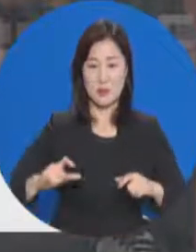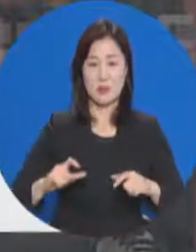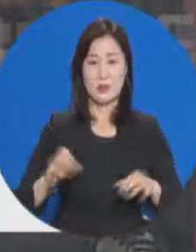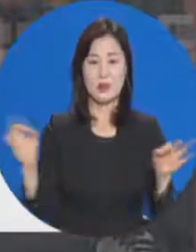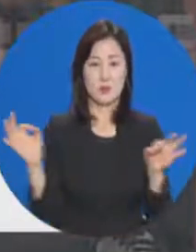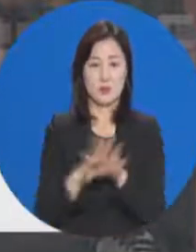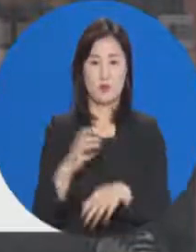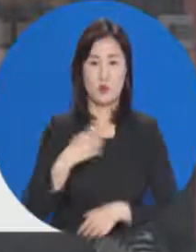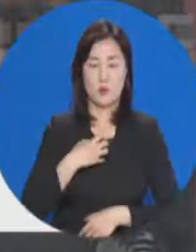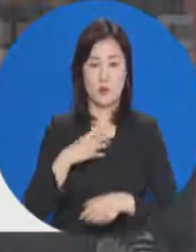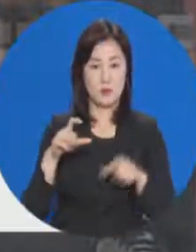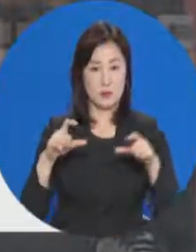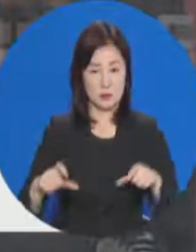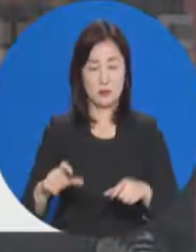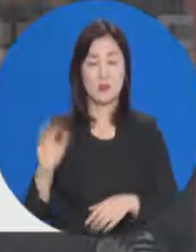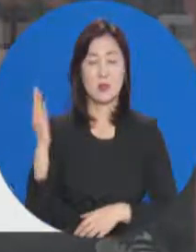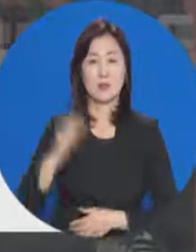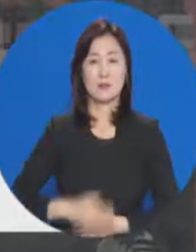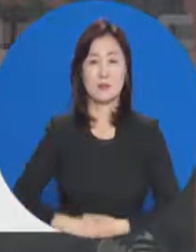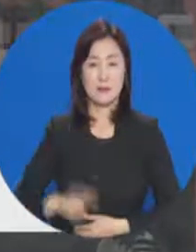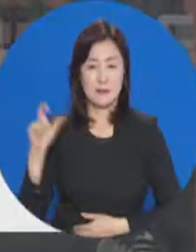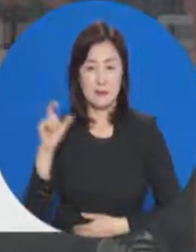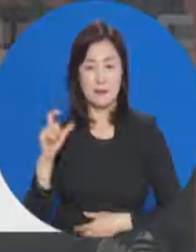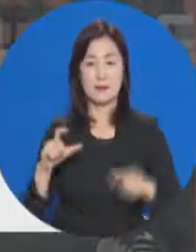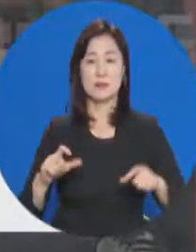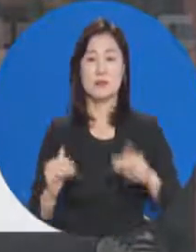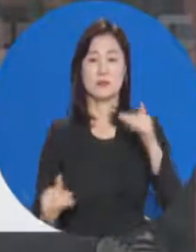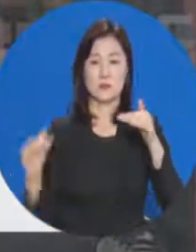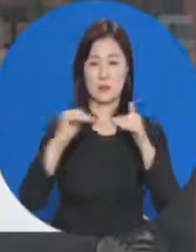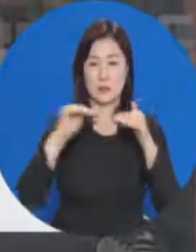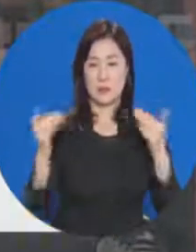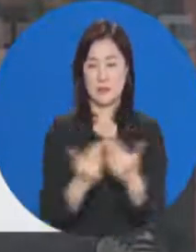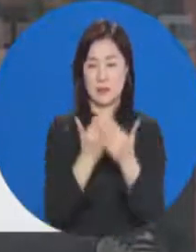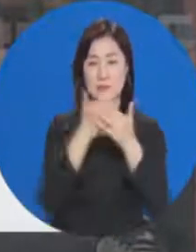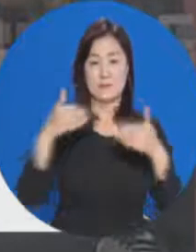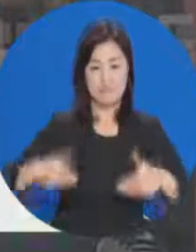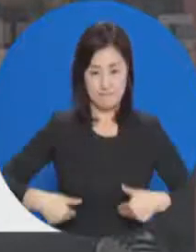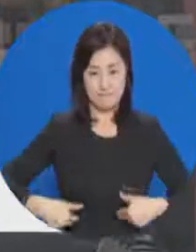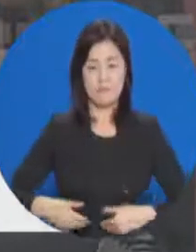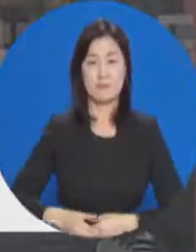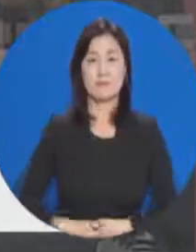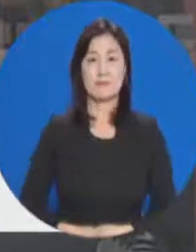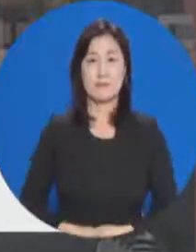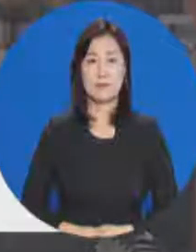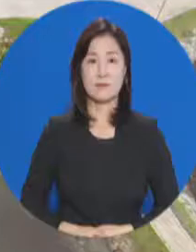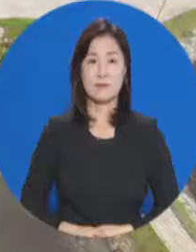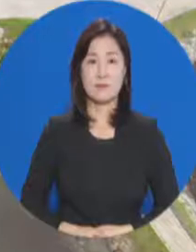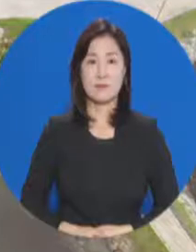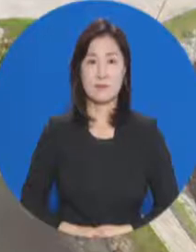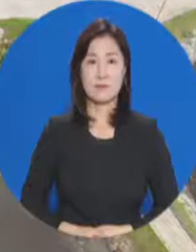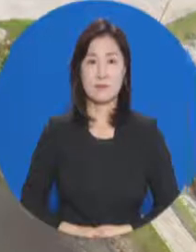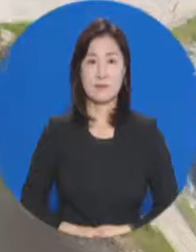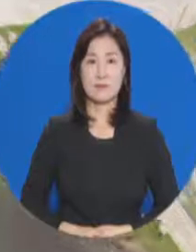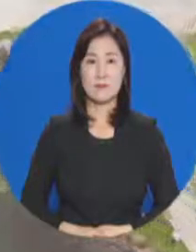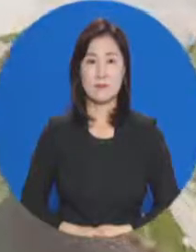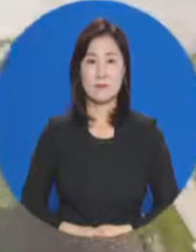분류되고 있습니다. 강력한 지역 균형 발전 정책이 필요합니다. 이재원 기자입니다.